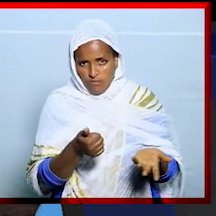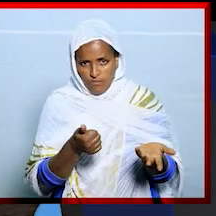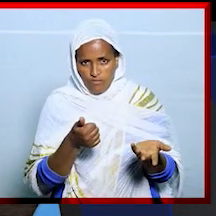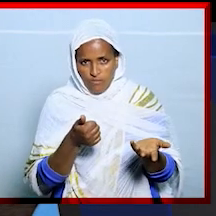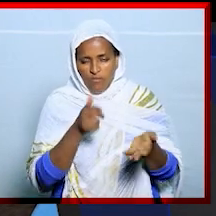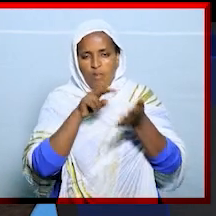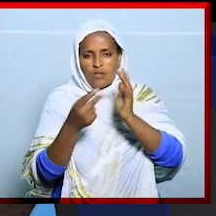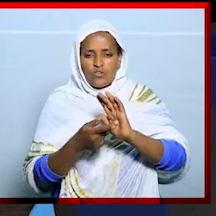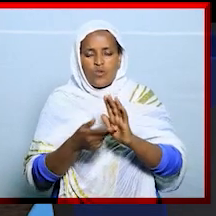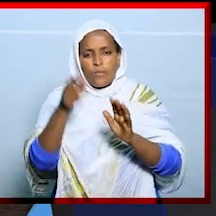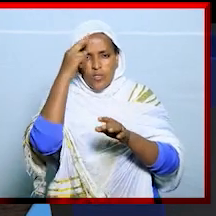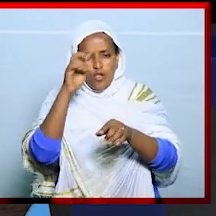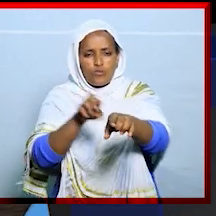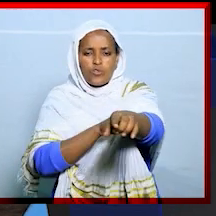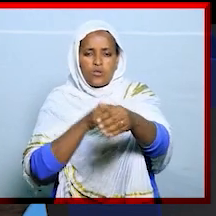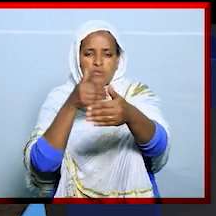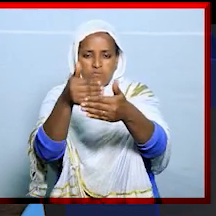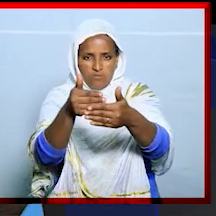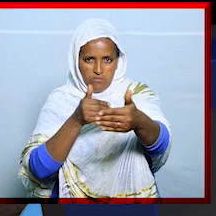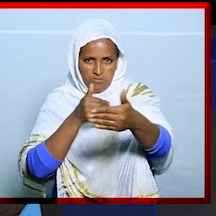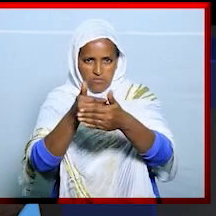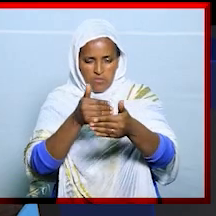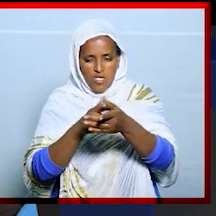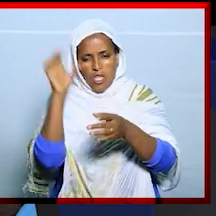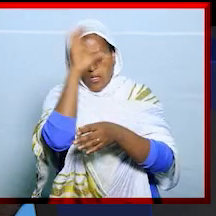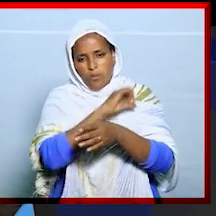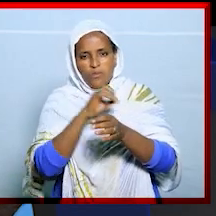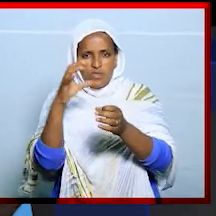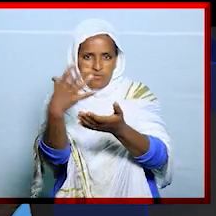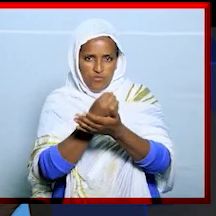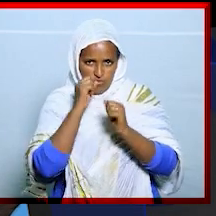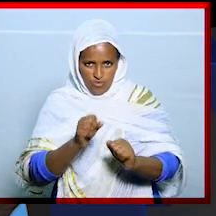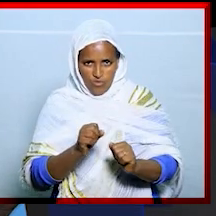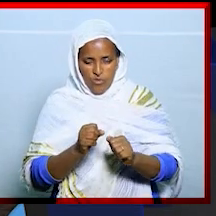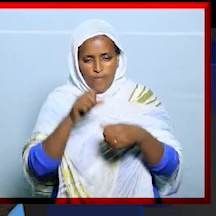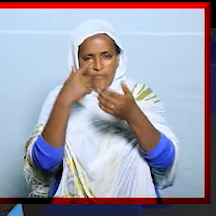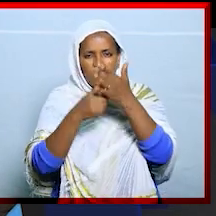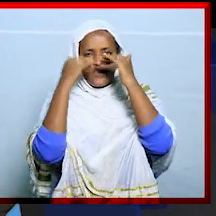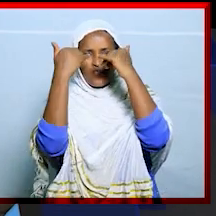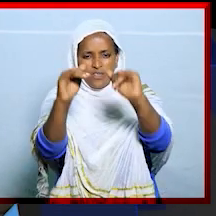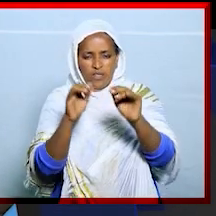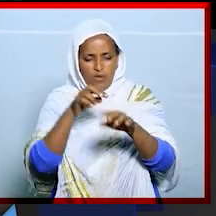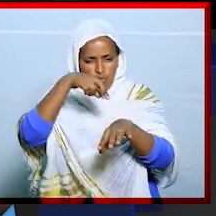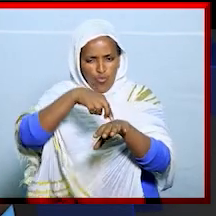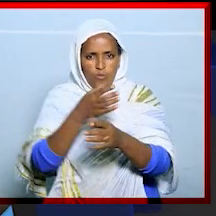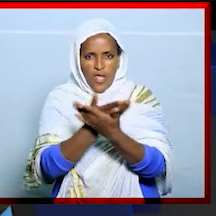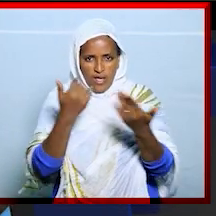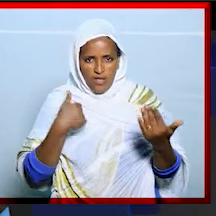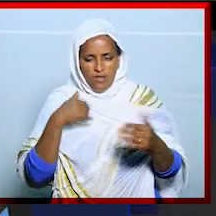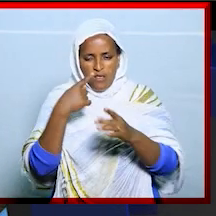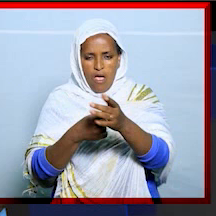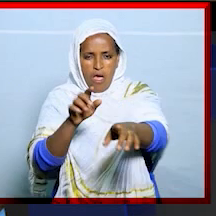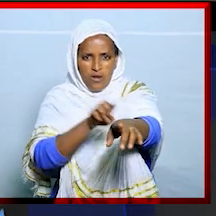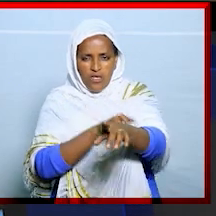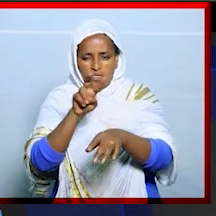የሚያስፈልገው ነገር አይደለም ነው። ምክንያቱም የርቀት ጉዳይ ነው፣ በባህር ያለ ነው፣ ግምቱን ነው የወሰዱ። ይሄ ያን ያክል ቁም ነገር